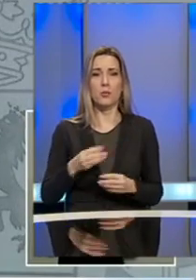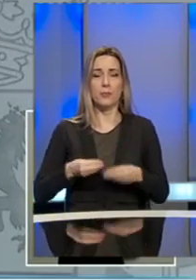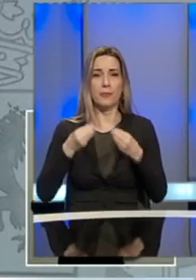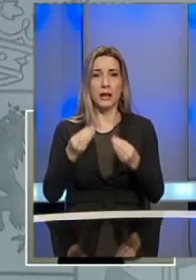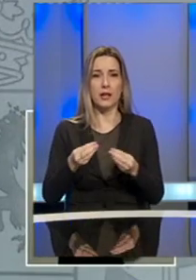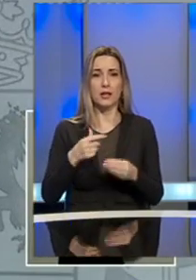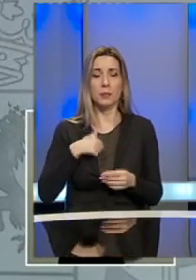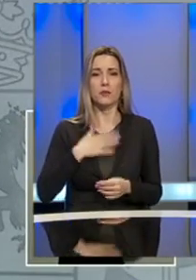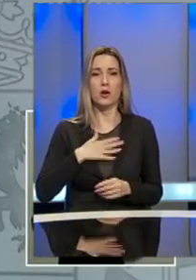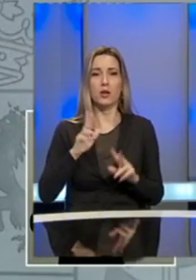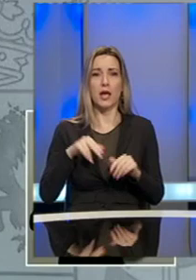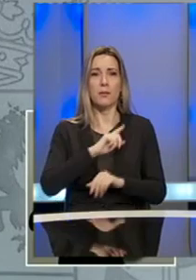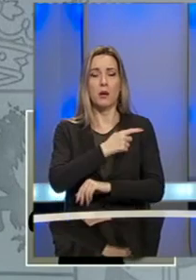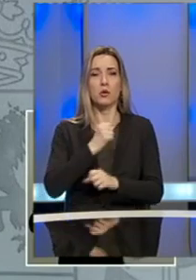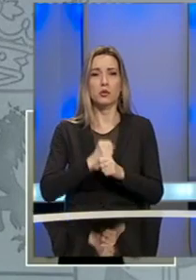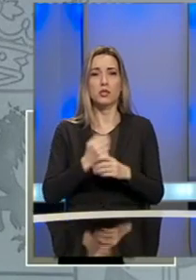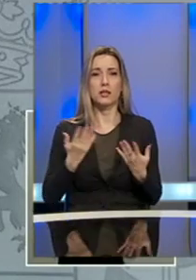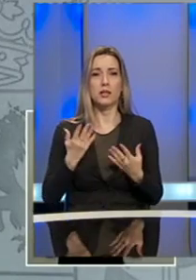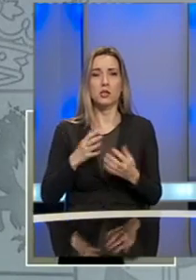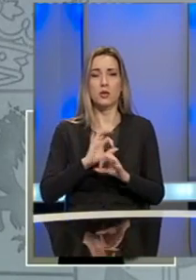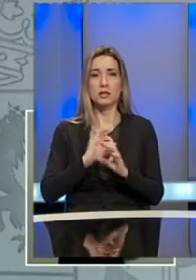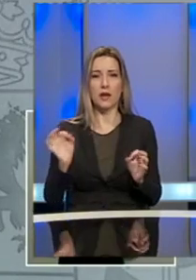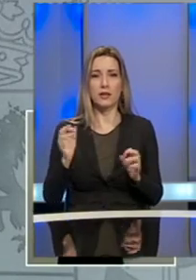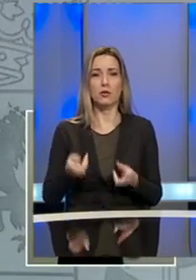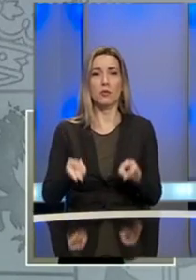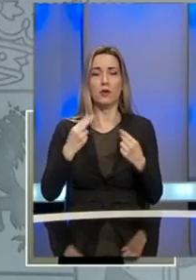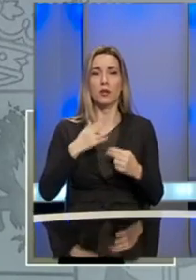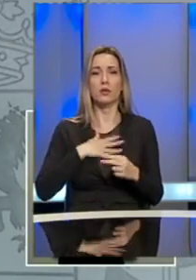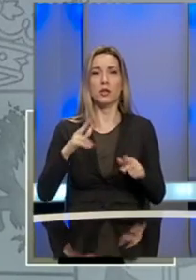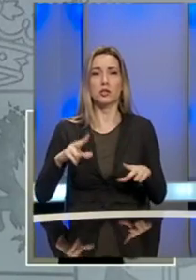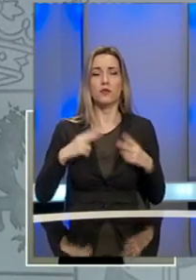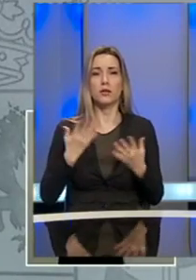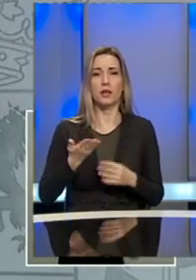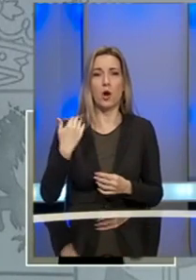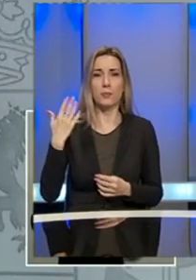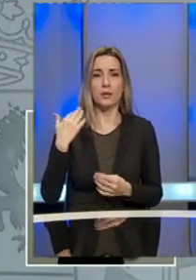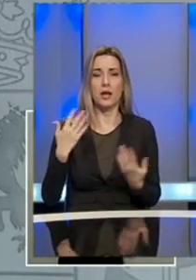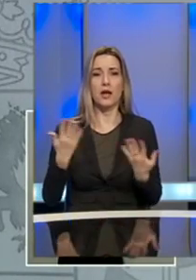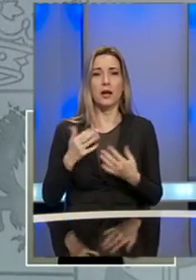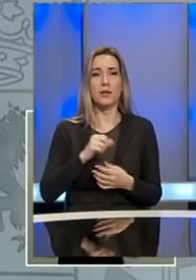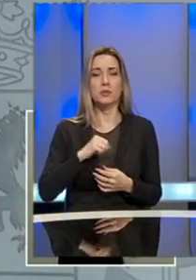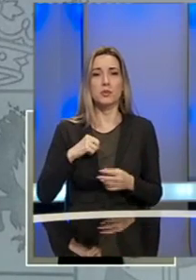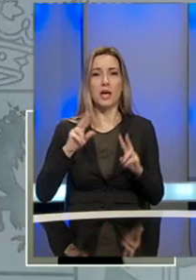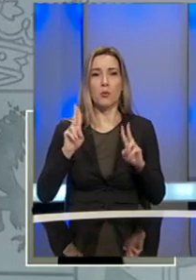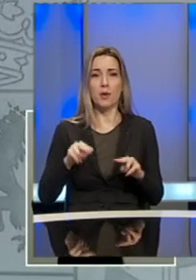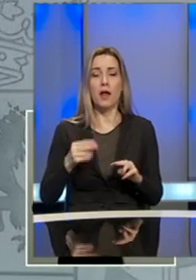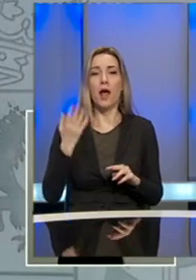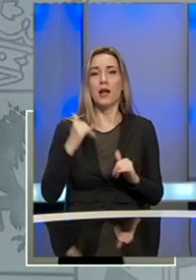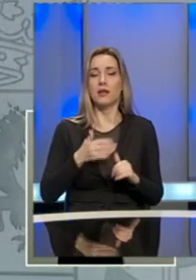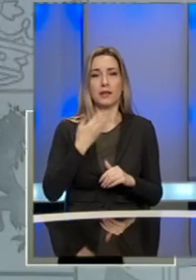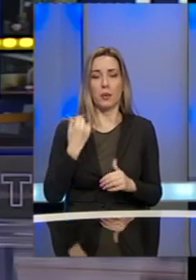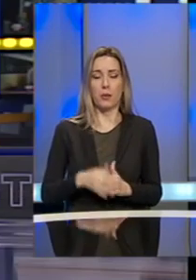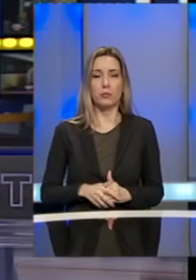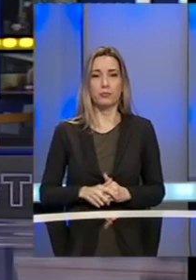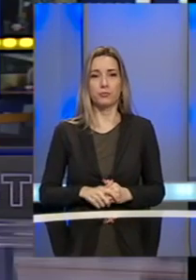prenijeti da bih volio da imam moć učiniti nešto izvanredno i vratiti se u naš život kao i prije, kada bismo je samo imali, ali je nemamo.